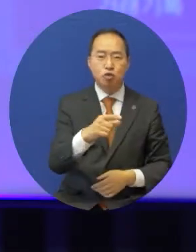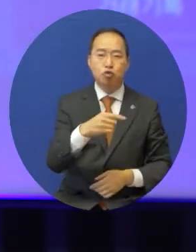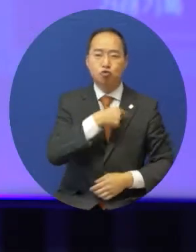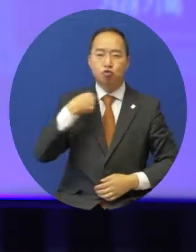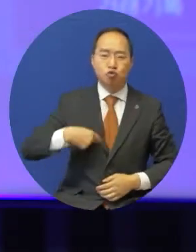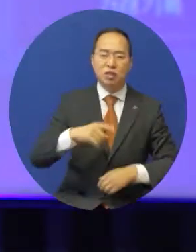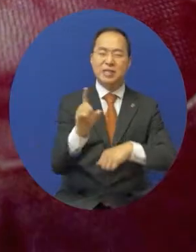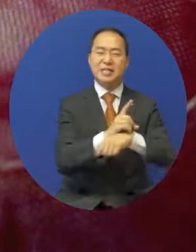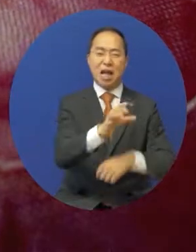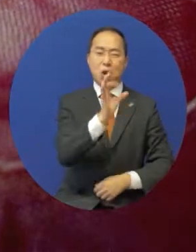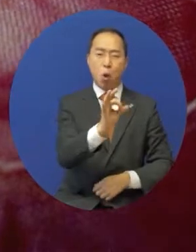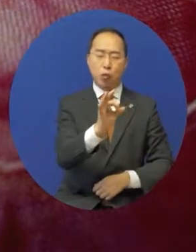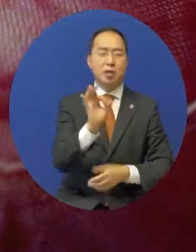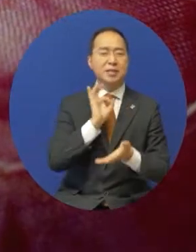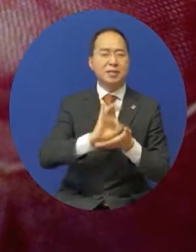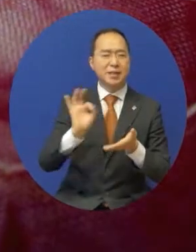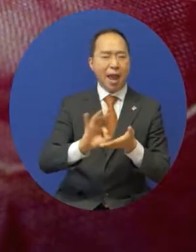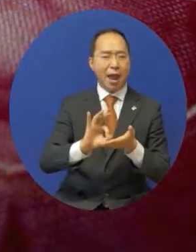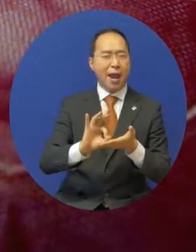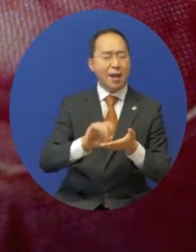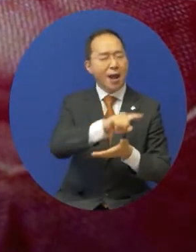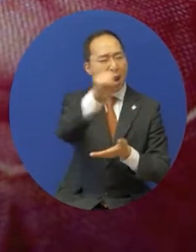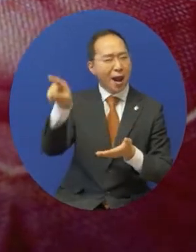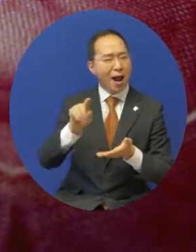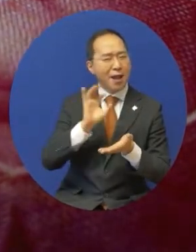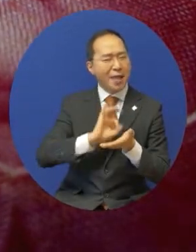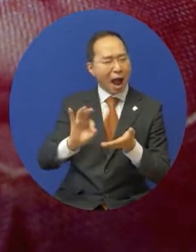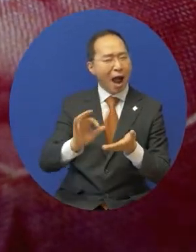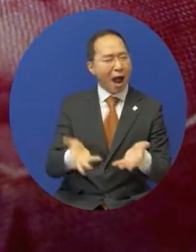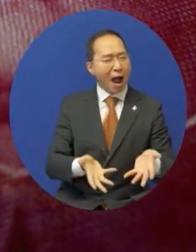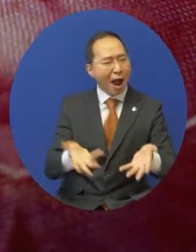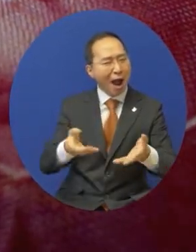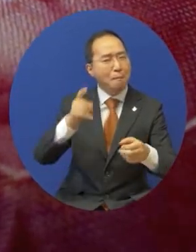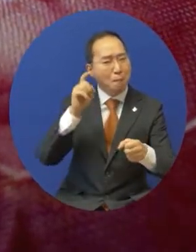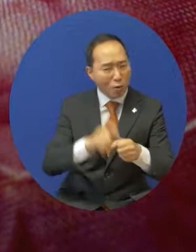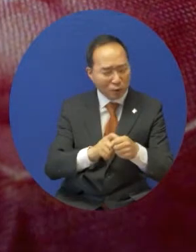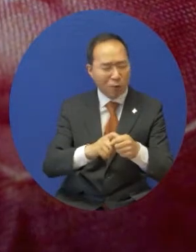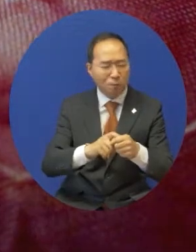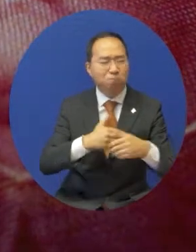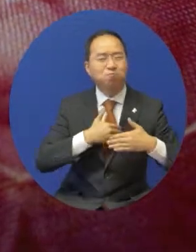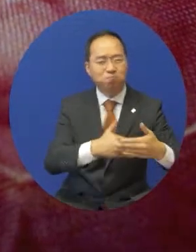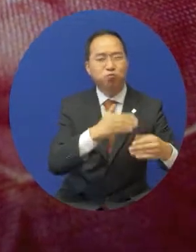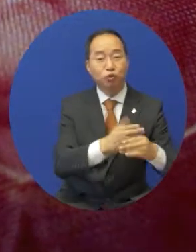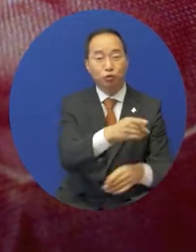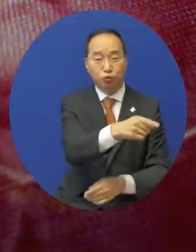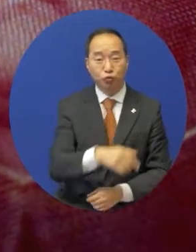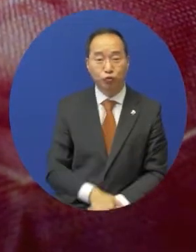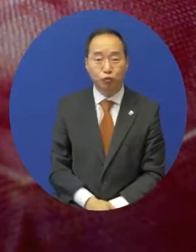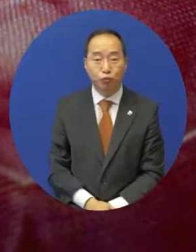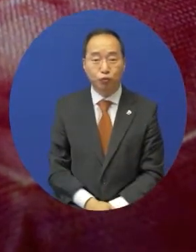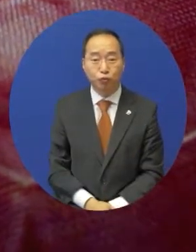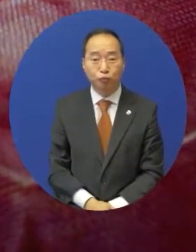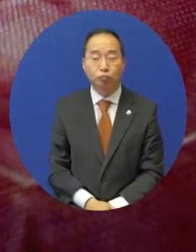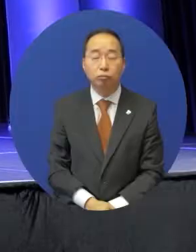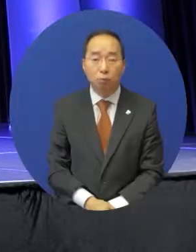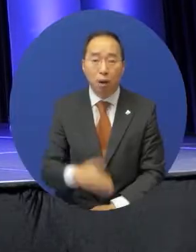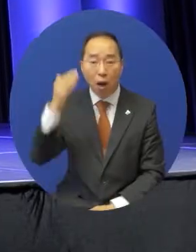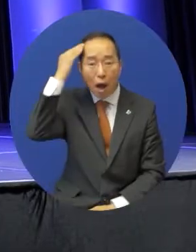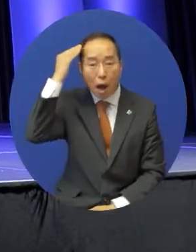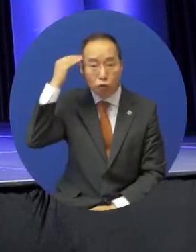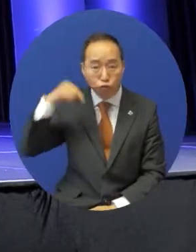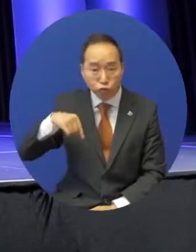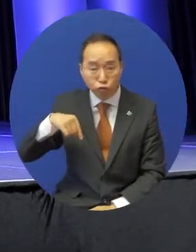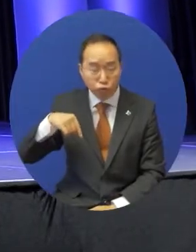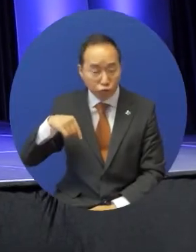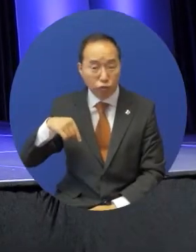사람들이 이 디지털 위안화를 쓰게끔 하는 것을 이제 목표로 해서 가고 있다고 들었습니다.